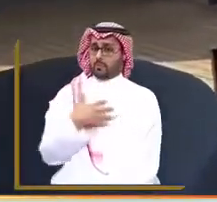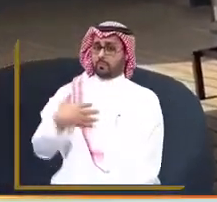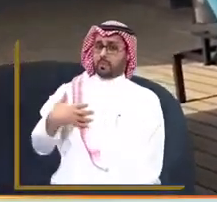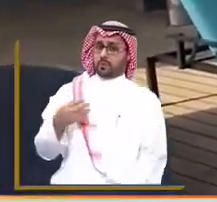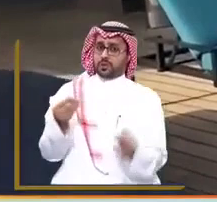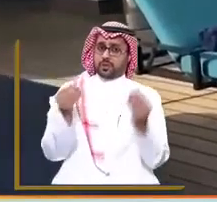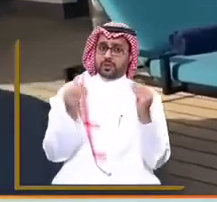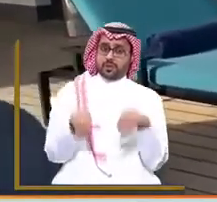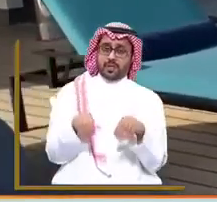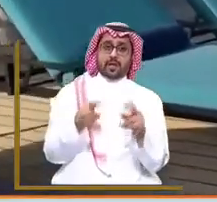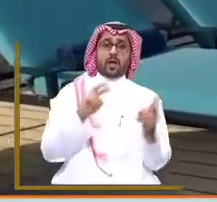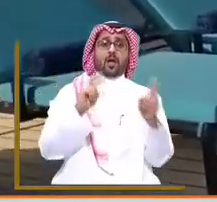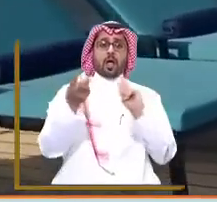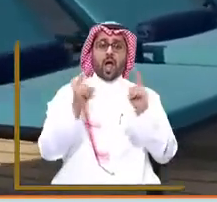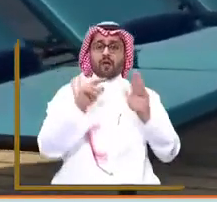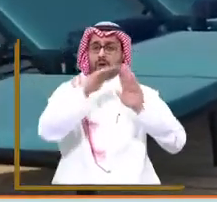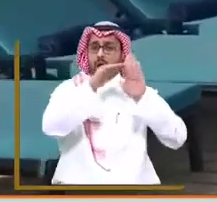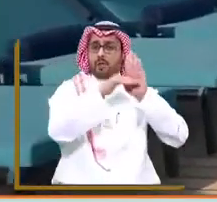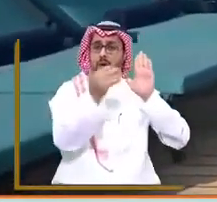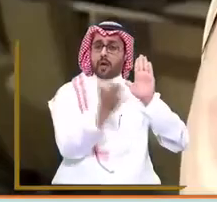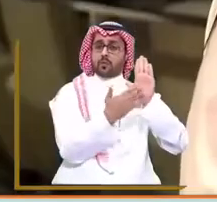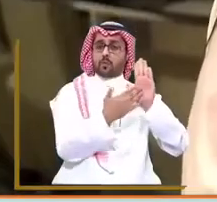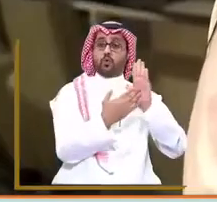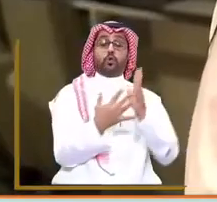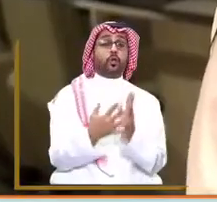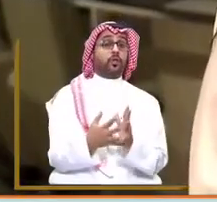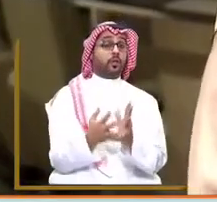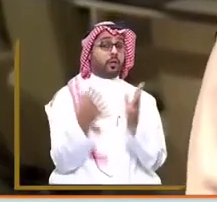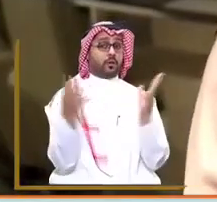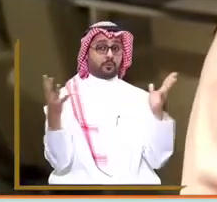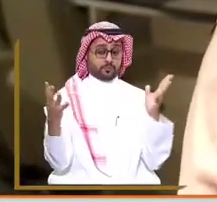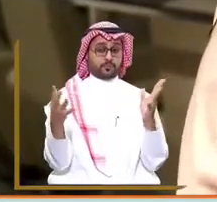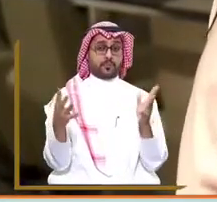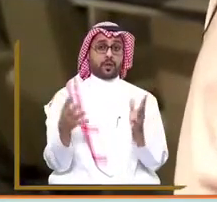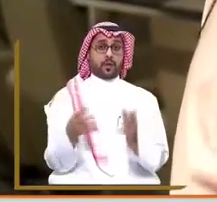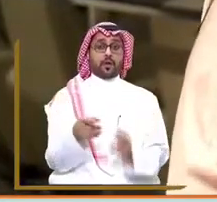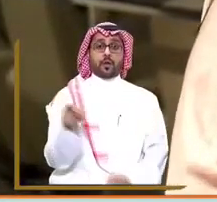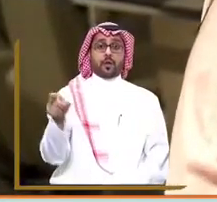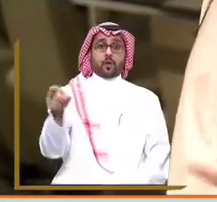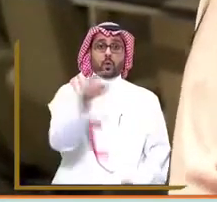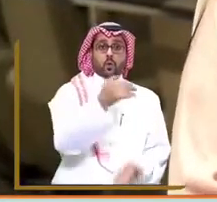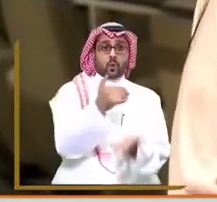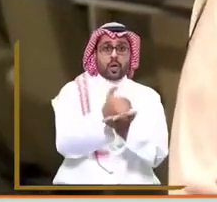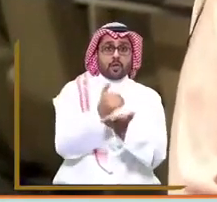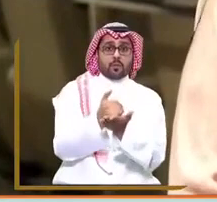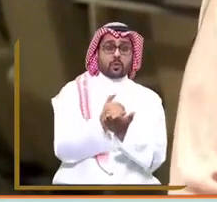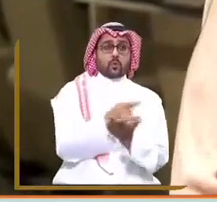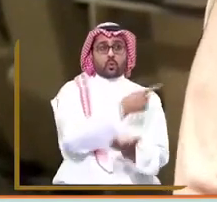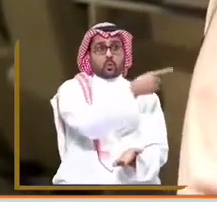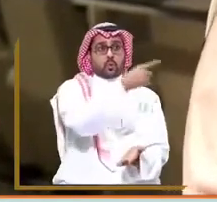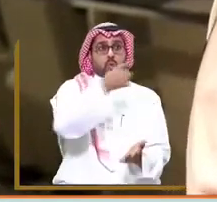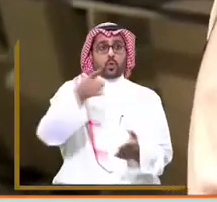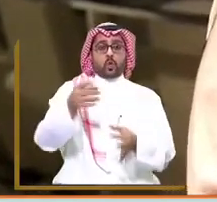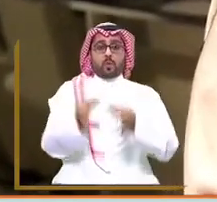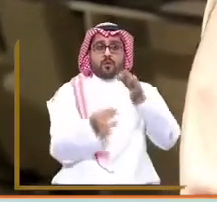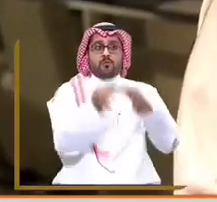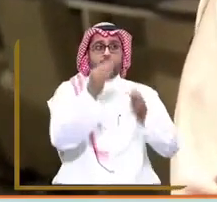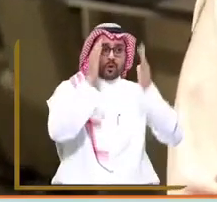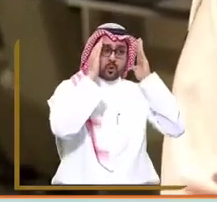جدا. الفعاليات جدا رائعة وكثيرة، الطاقم المسؤول عن الرحلة جدا